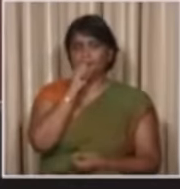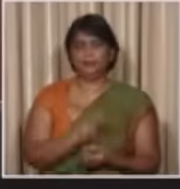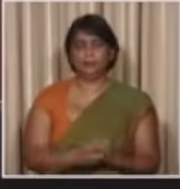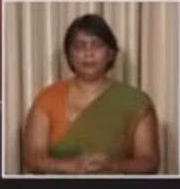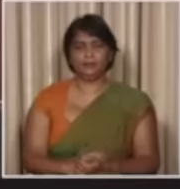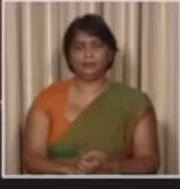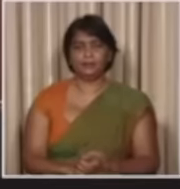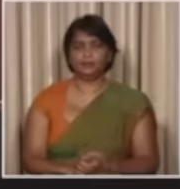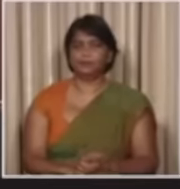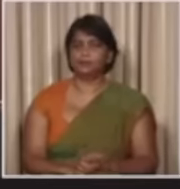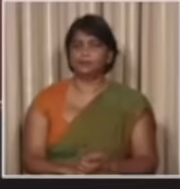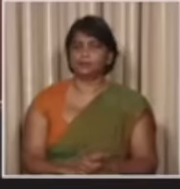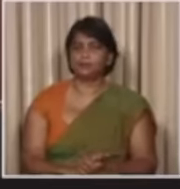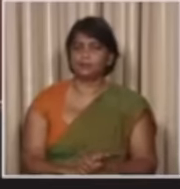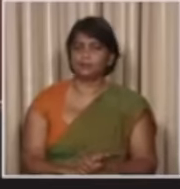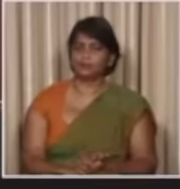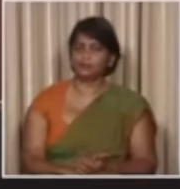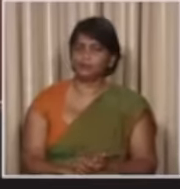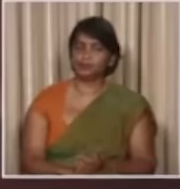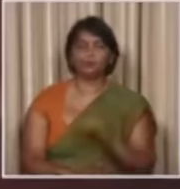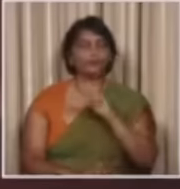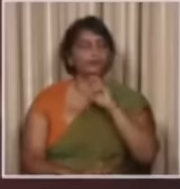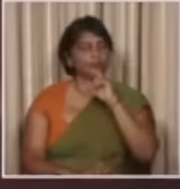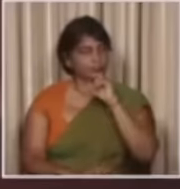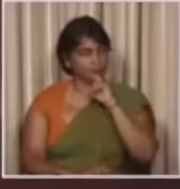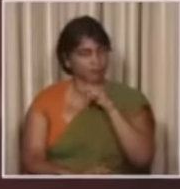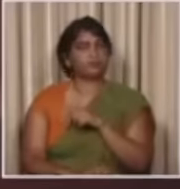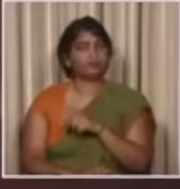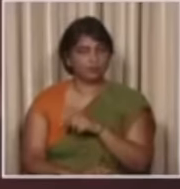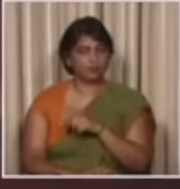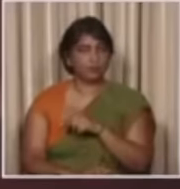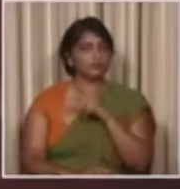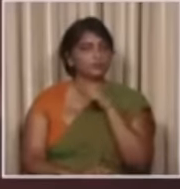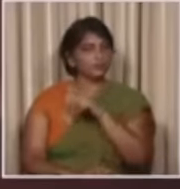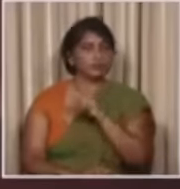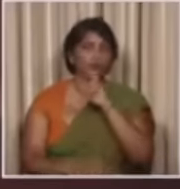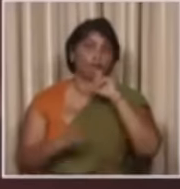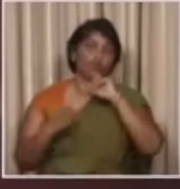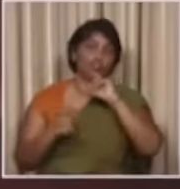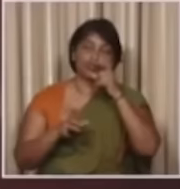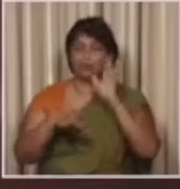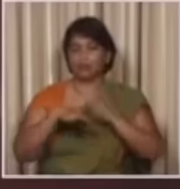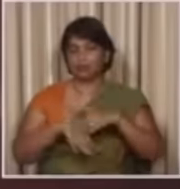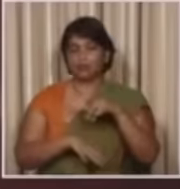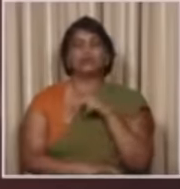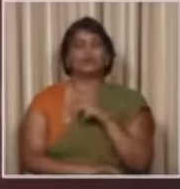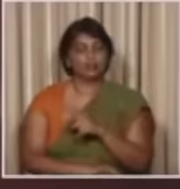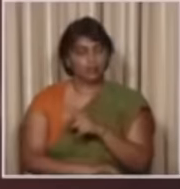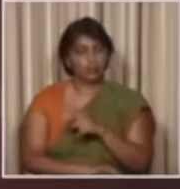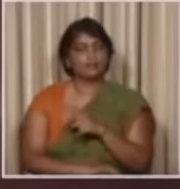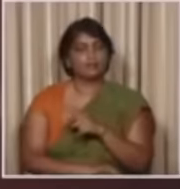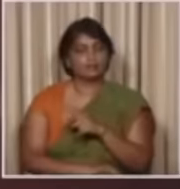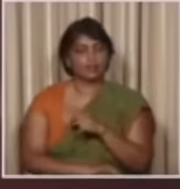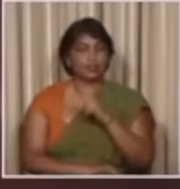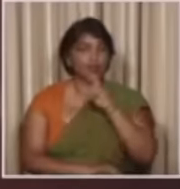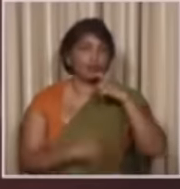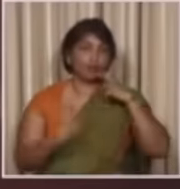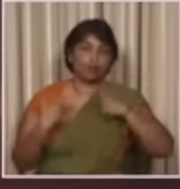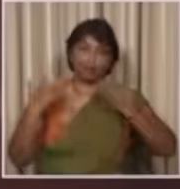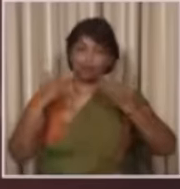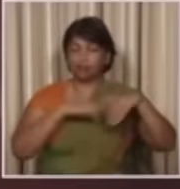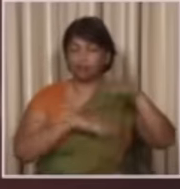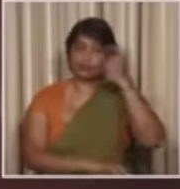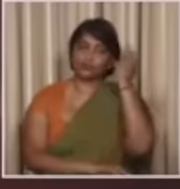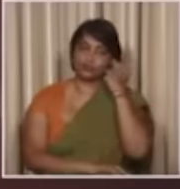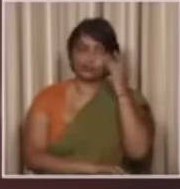හොඳයි හරිම් පෙඩන්න නැත්නම් උසාවියක මෙතුමා විතරයි නඩු කියලා දෙන්නේ මෙතුමා අධිනීතිඥ නිසා මෙතුමා දන්නවා